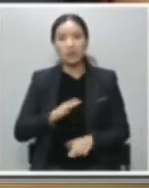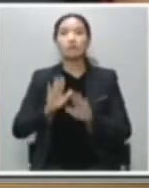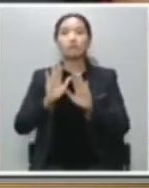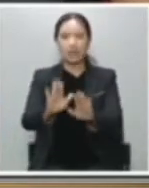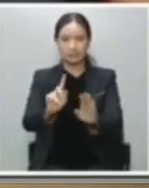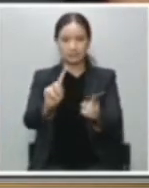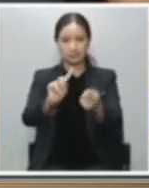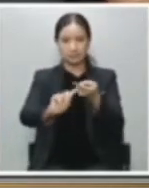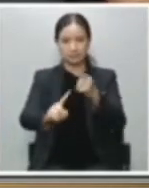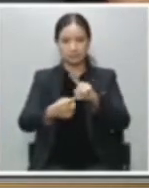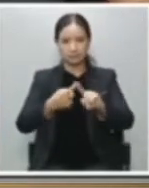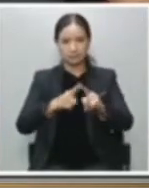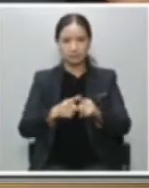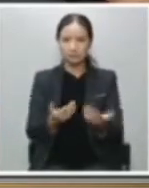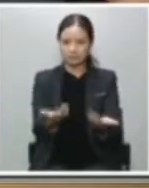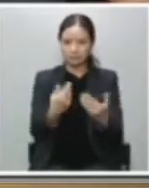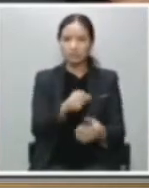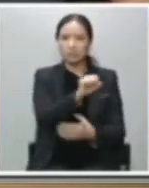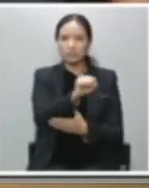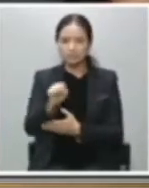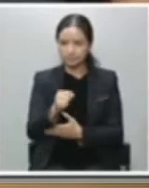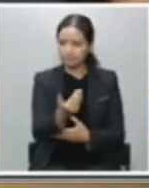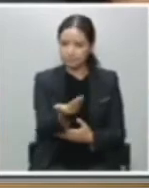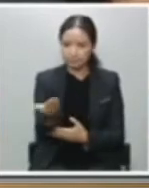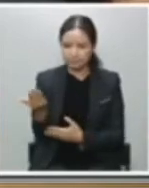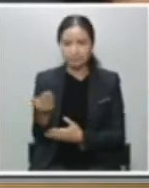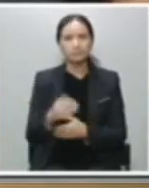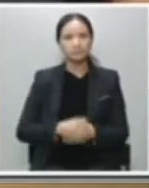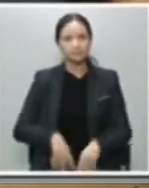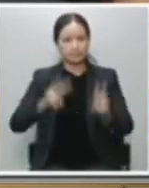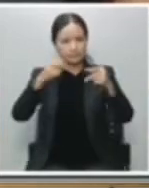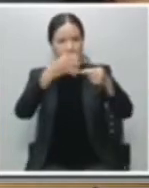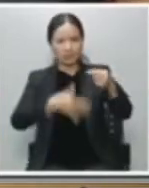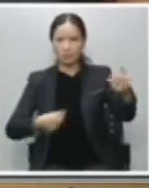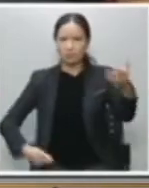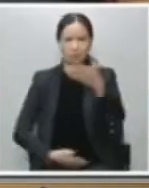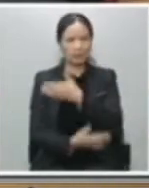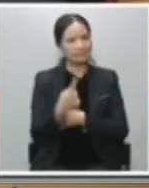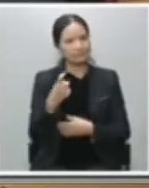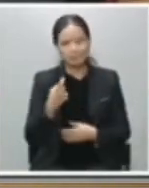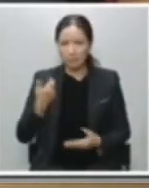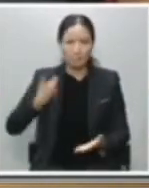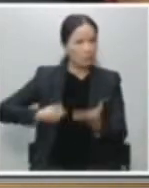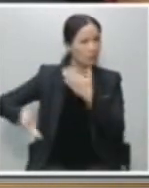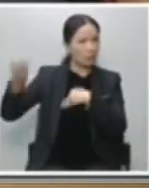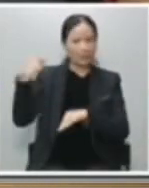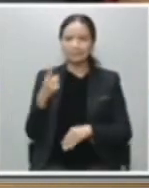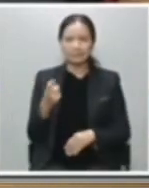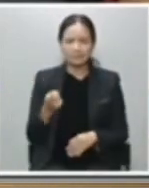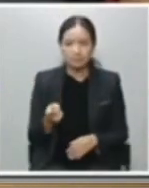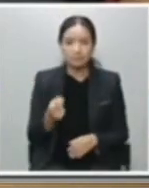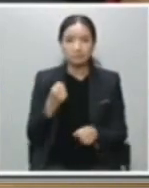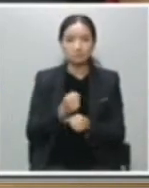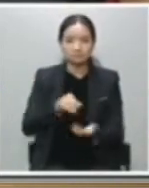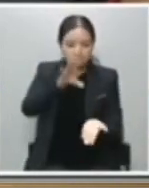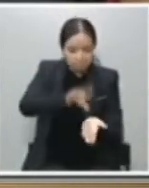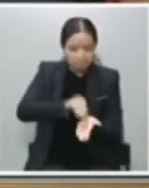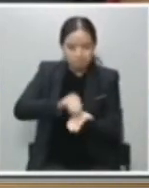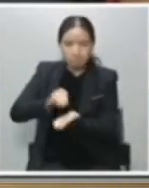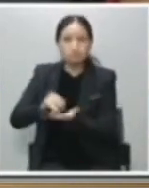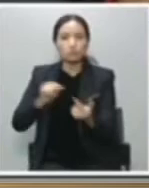อนที่มาเป็นผู้แทนหลายเรื่องนี่เราเสียโอกาสประวัติศาสตร์ในการทำบันทึกในการเ